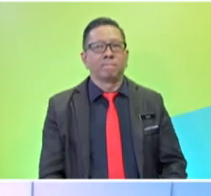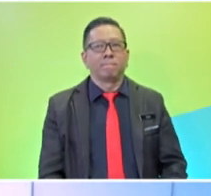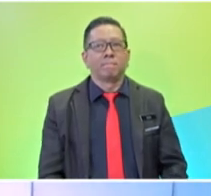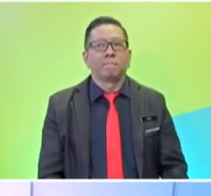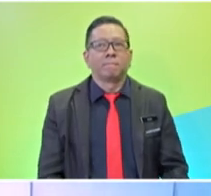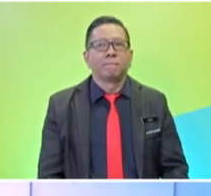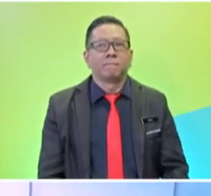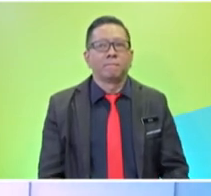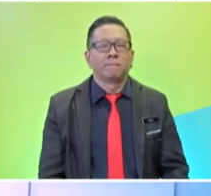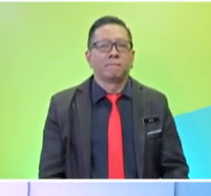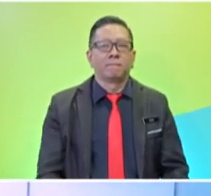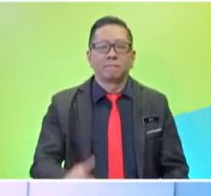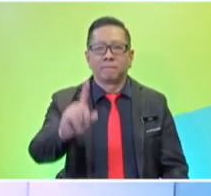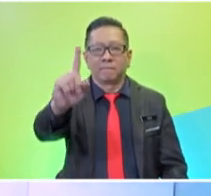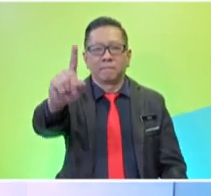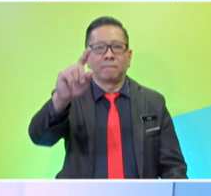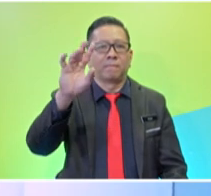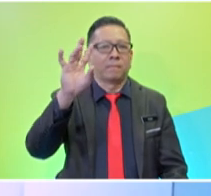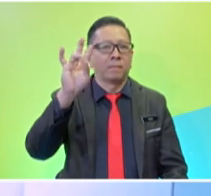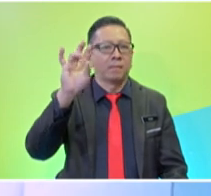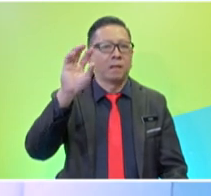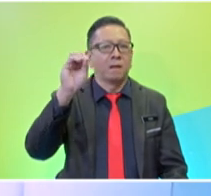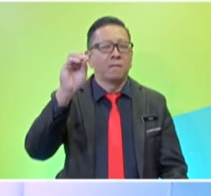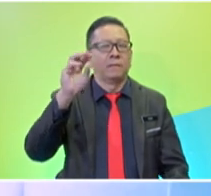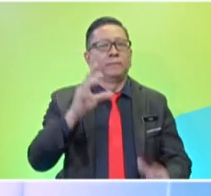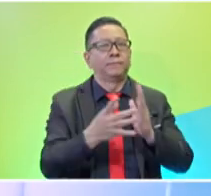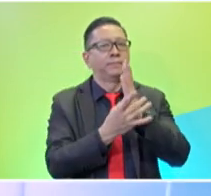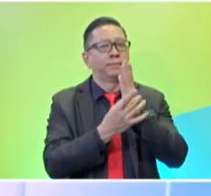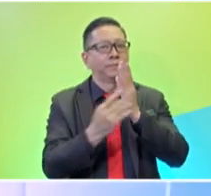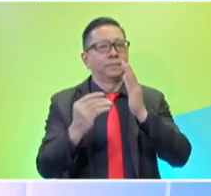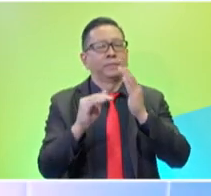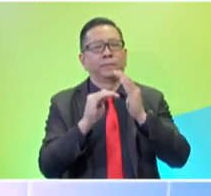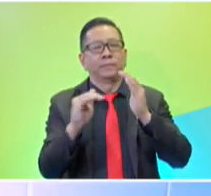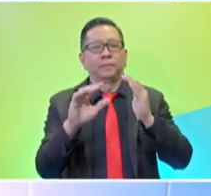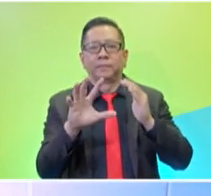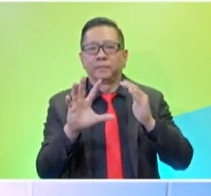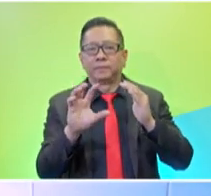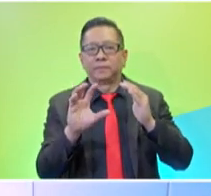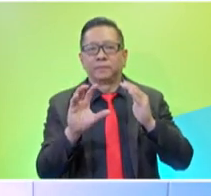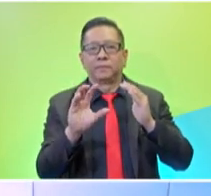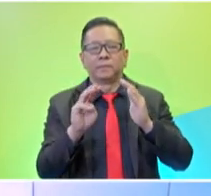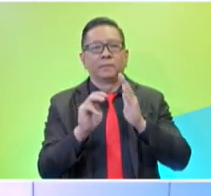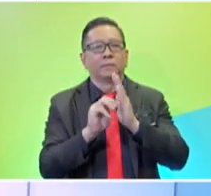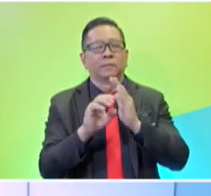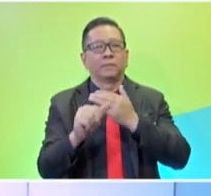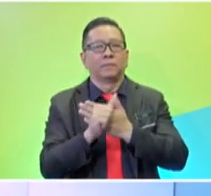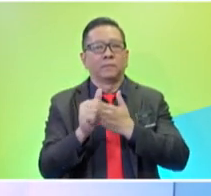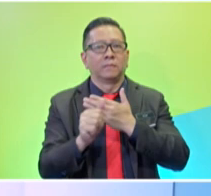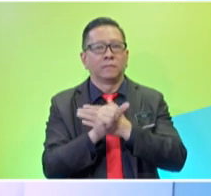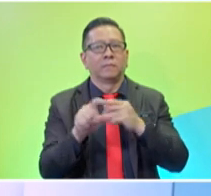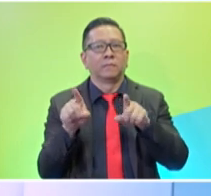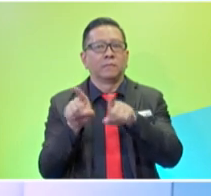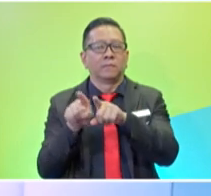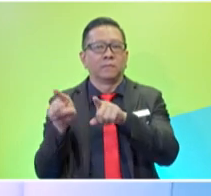Oke 170 ML minyak dengan 50 ml bersamaan dengan 300 ml